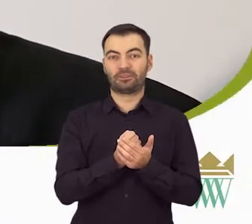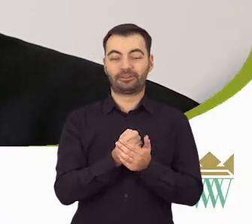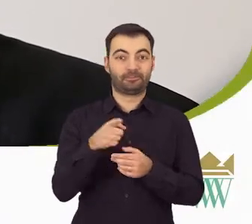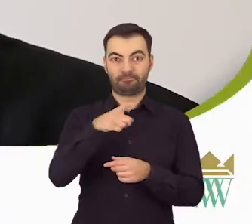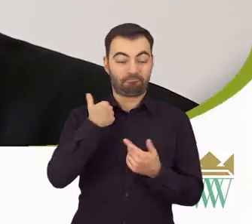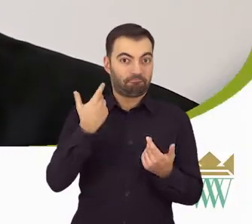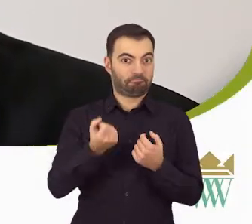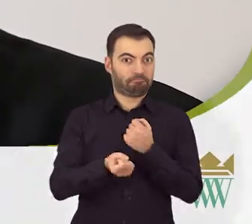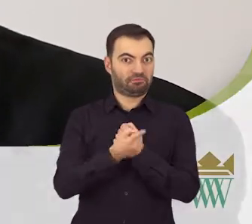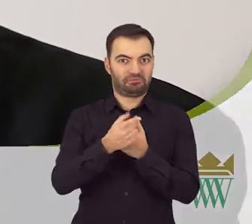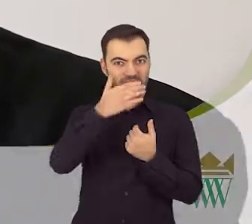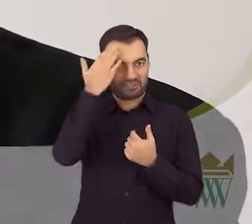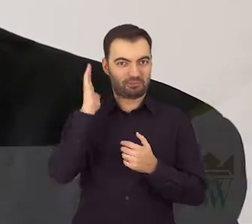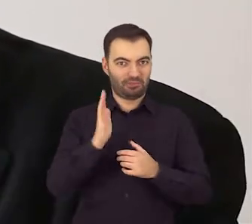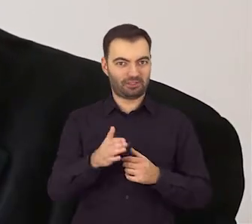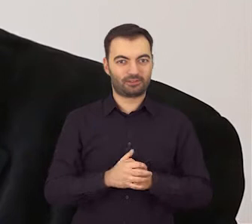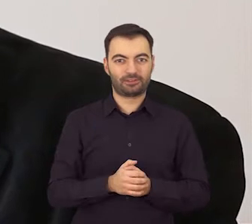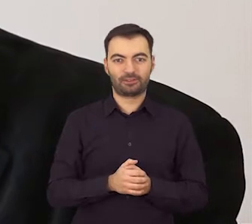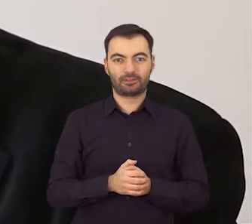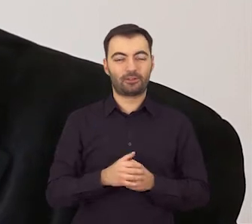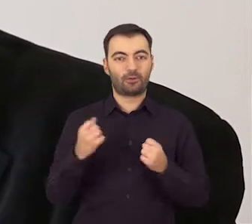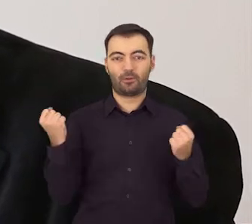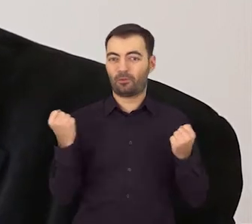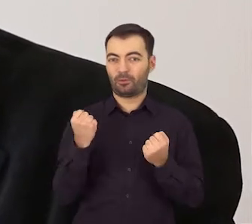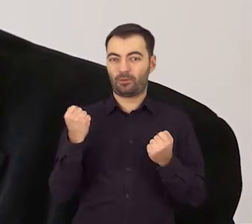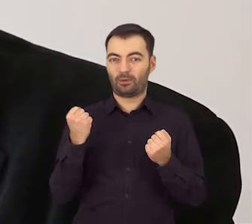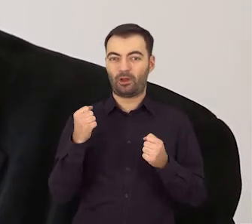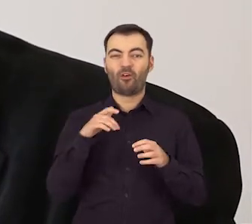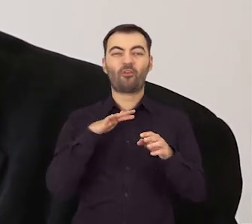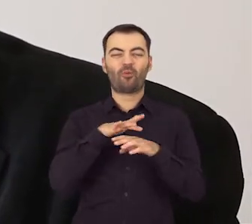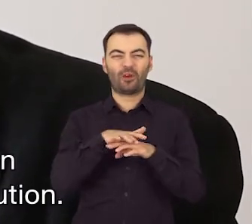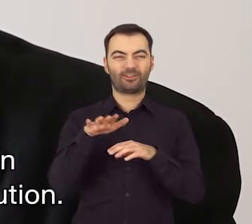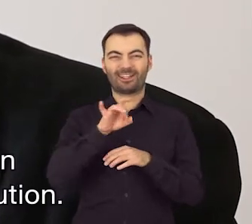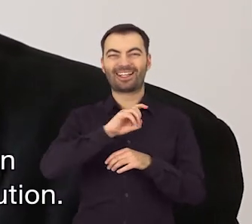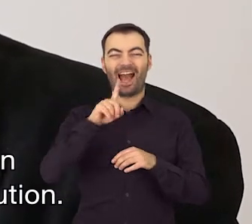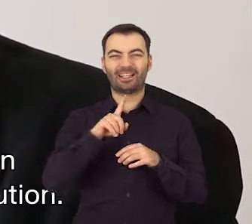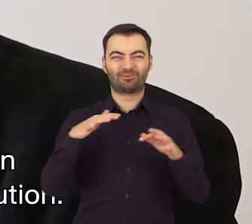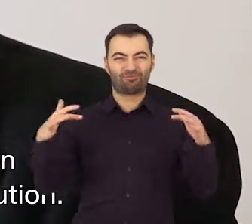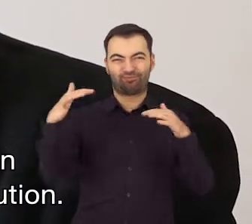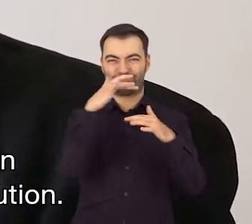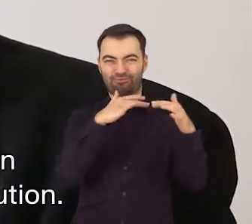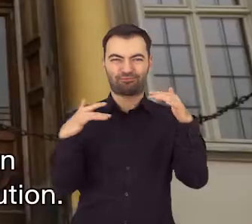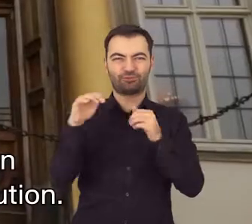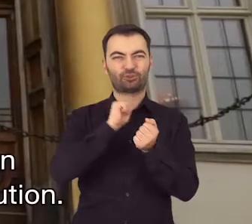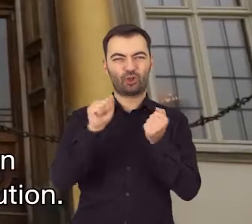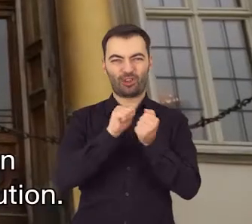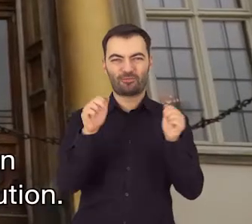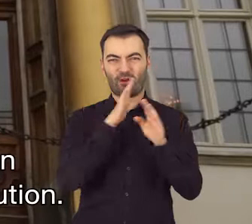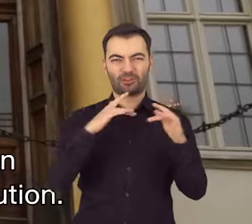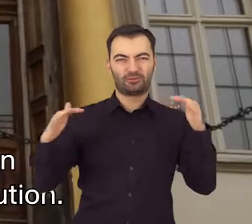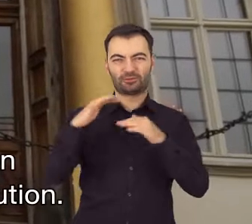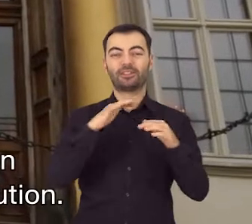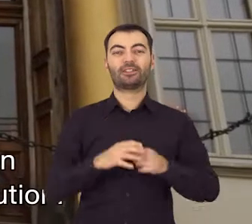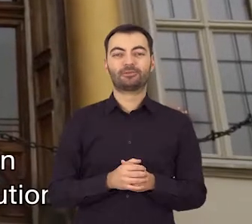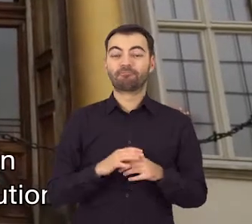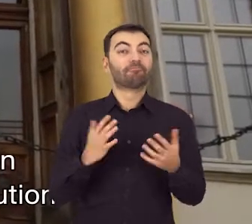nikt się tego jakby nie spodziewał, że bardzo duży wpływ na stężenie właśnie gazów szkodliwych w powietrzu,